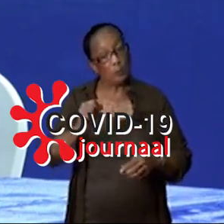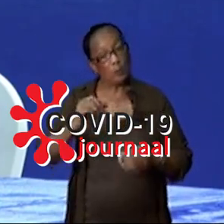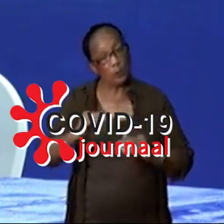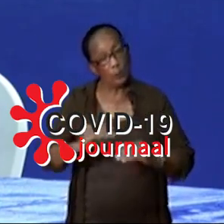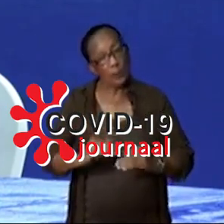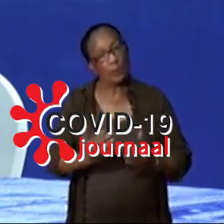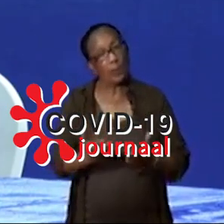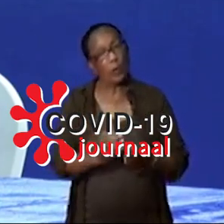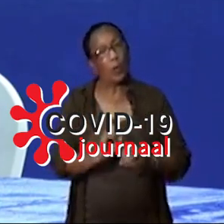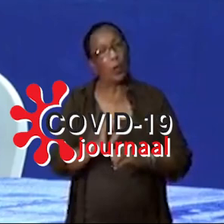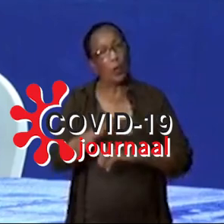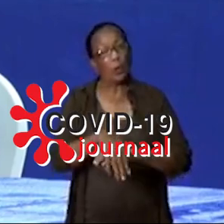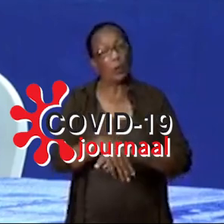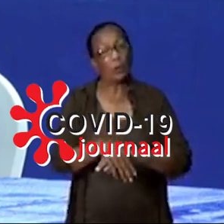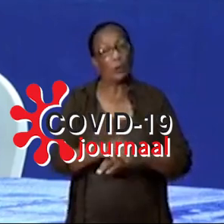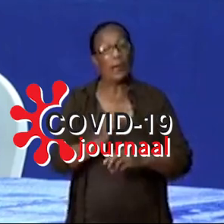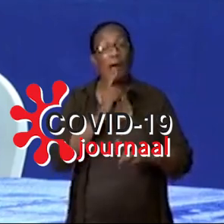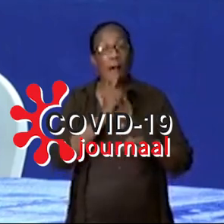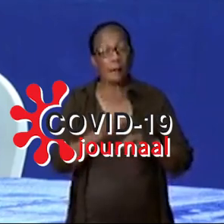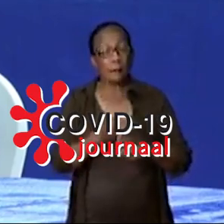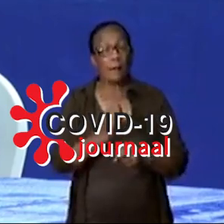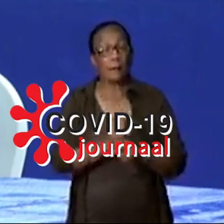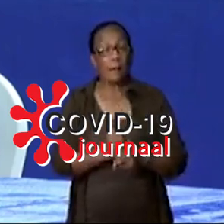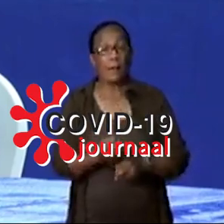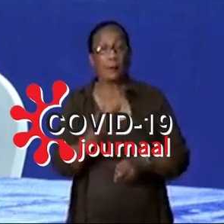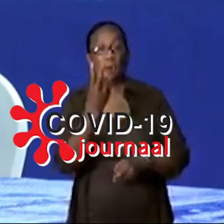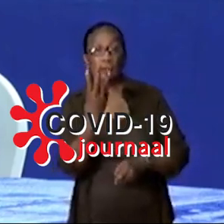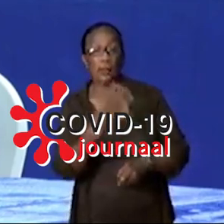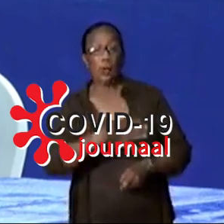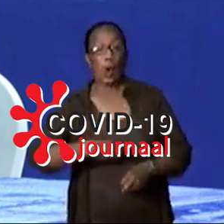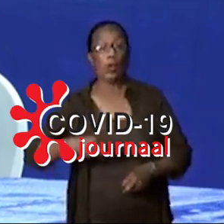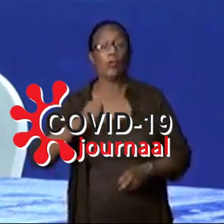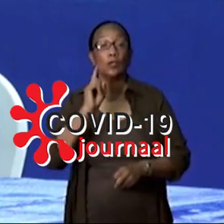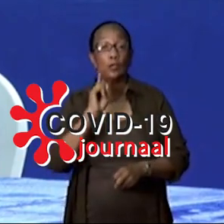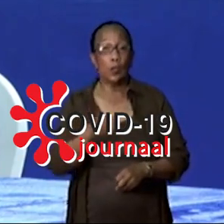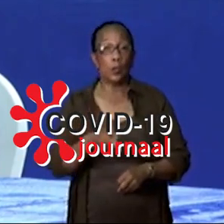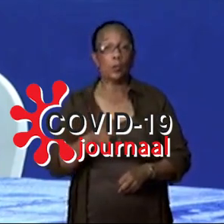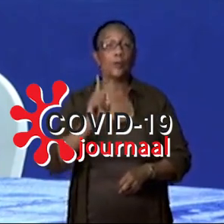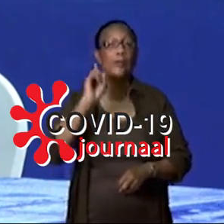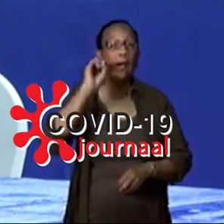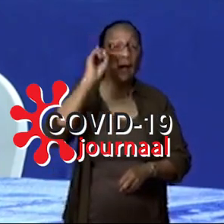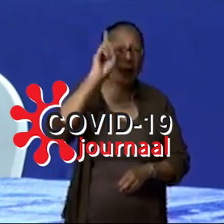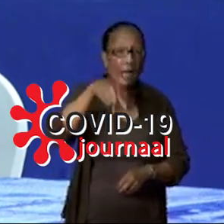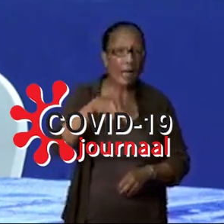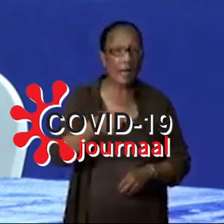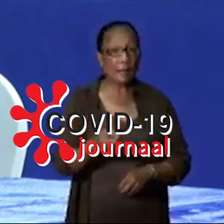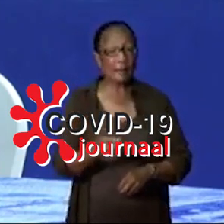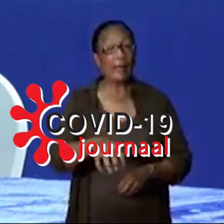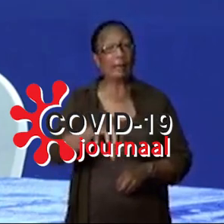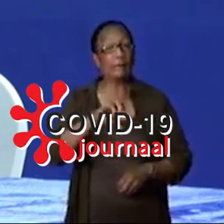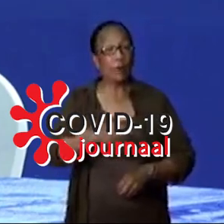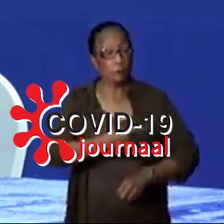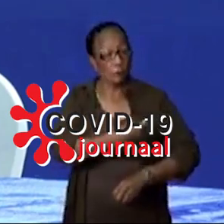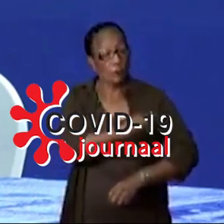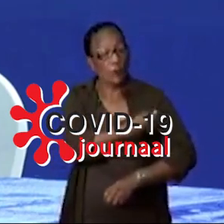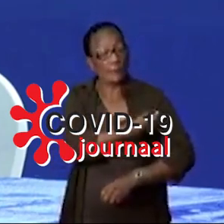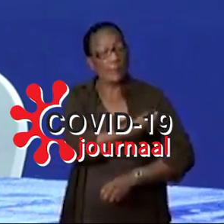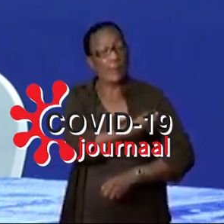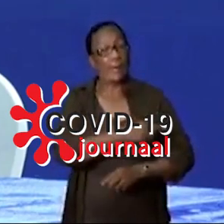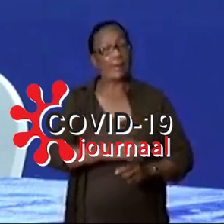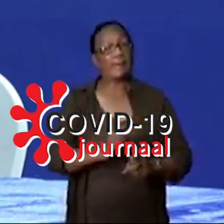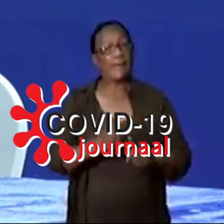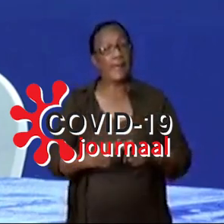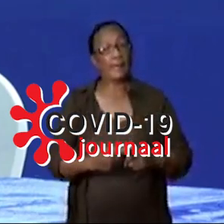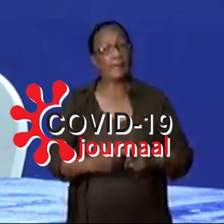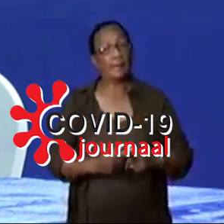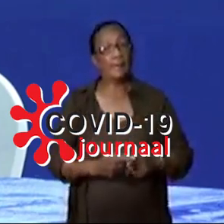over, waardoor afgesproken is dat er 300.000 naar de pot gaat voor vaccinatie